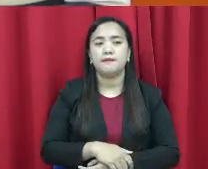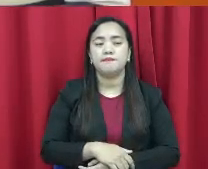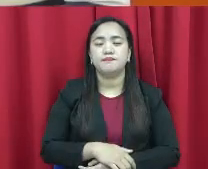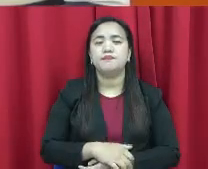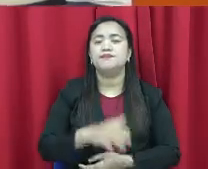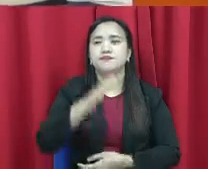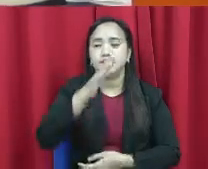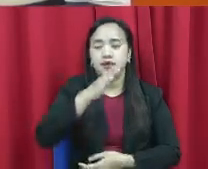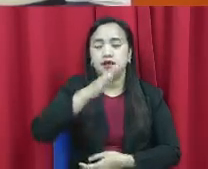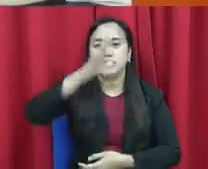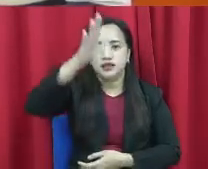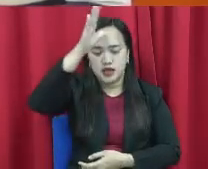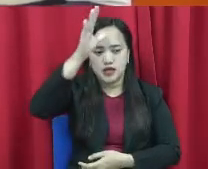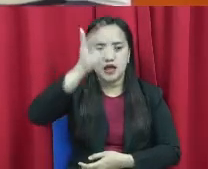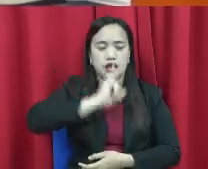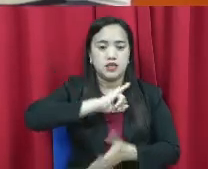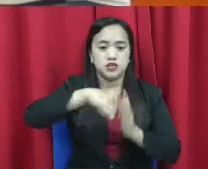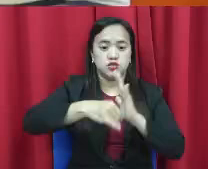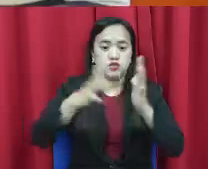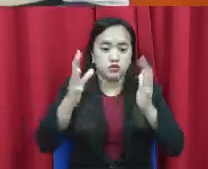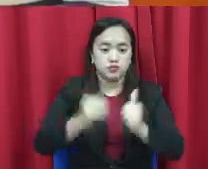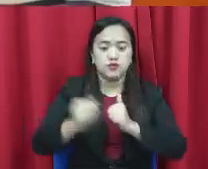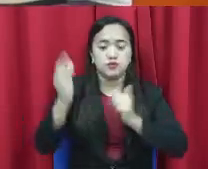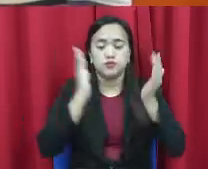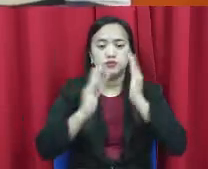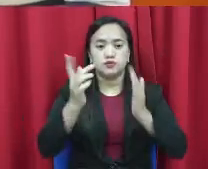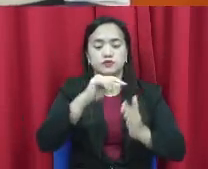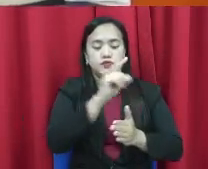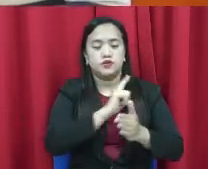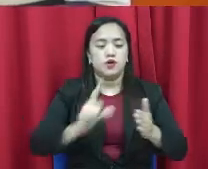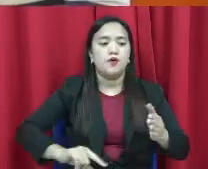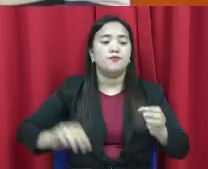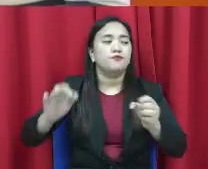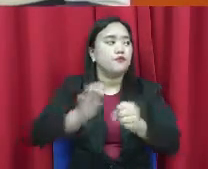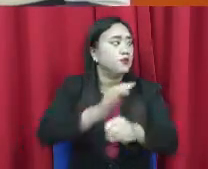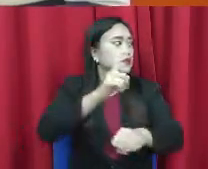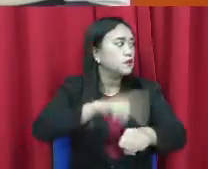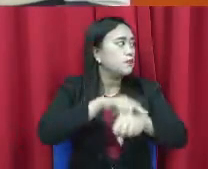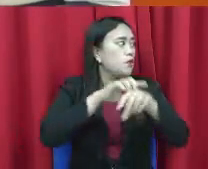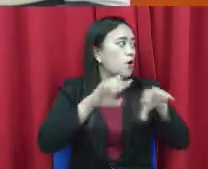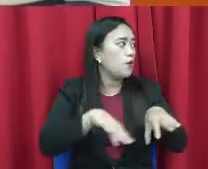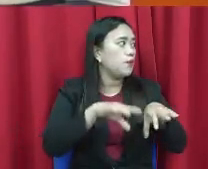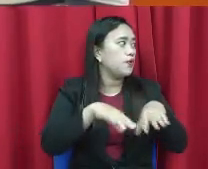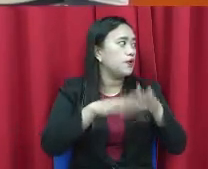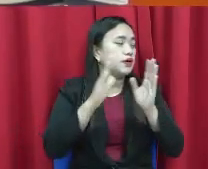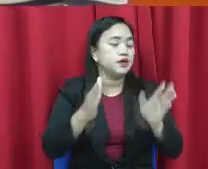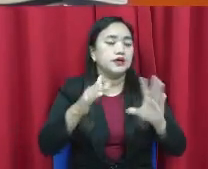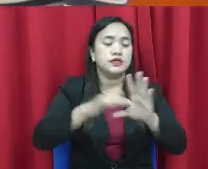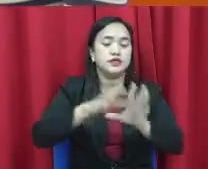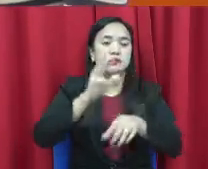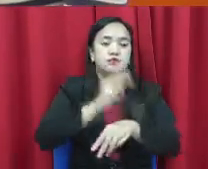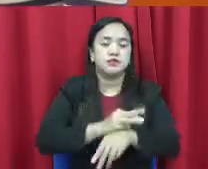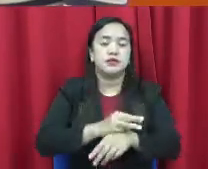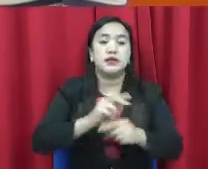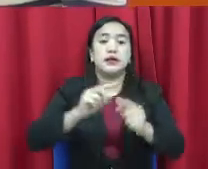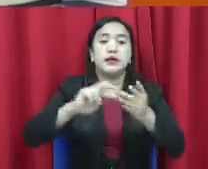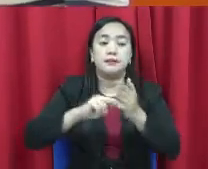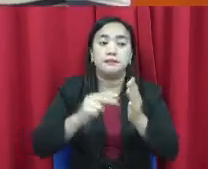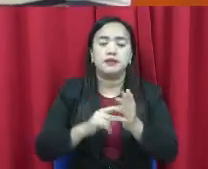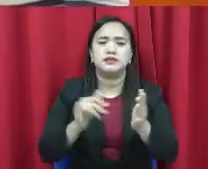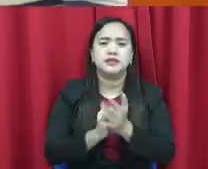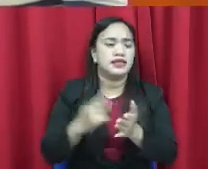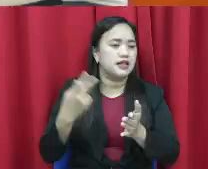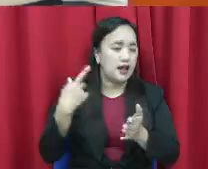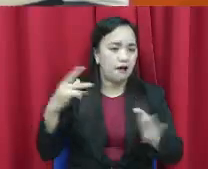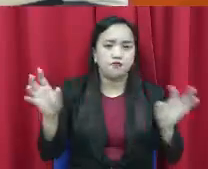sa Panginoon full time in the Ministry at pag sinabi nating full time Wala po akong trabaho sa labas hindi